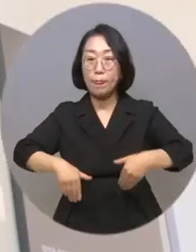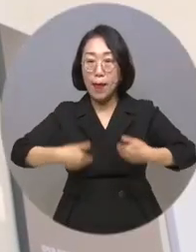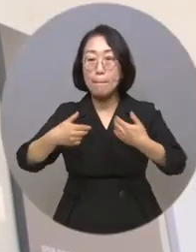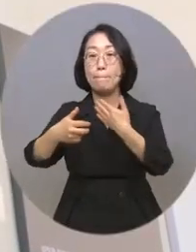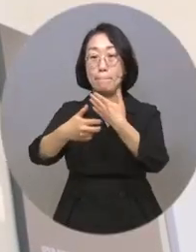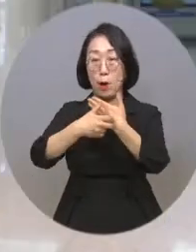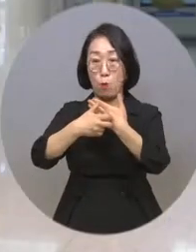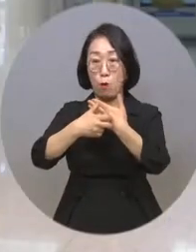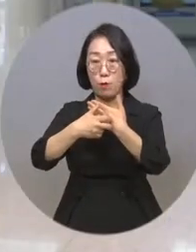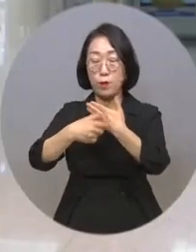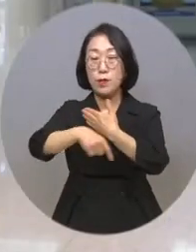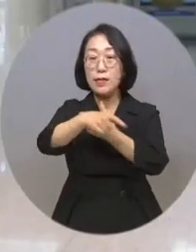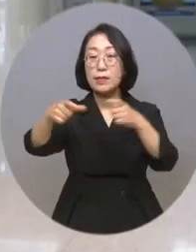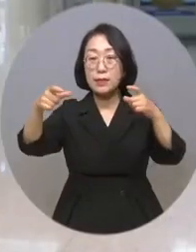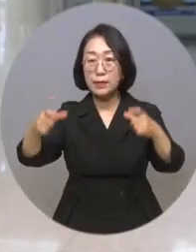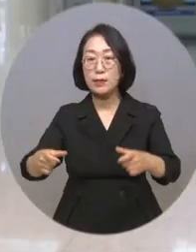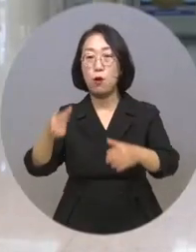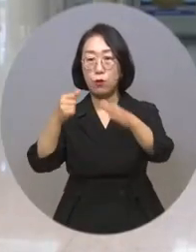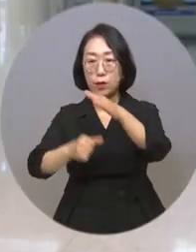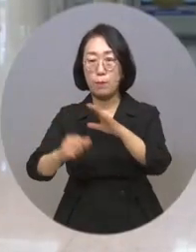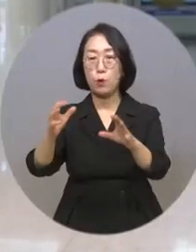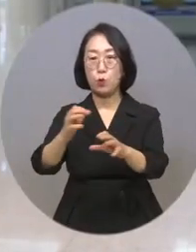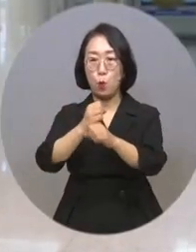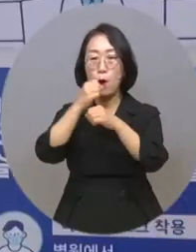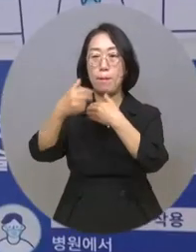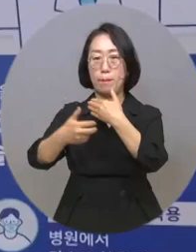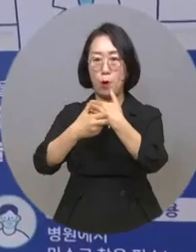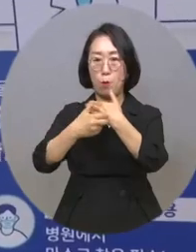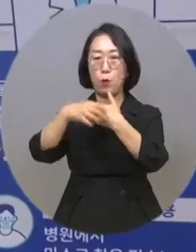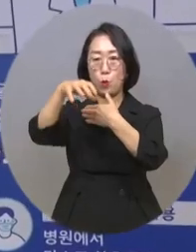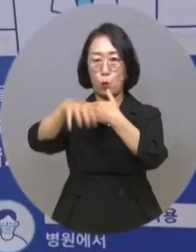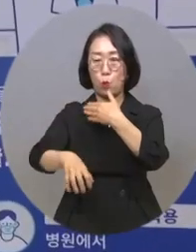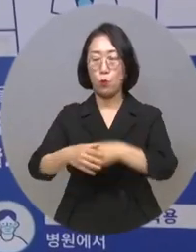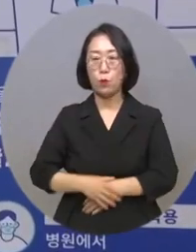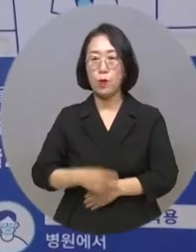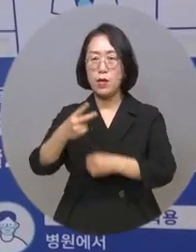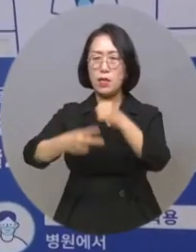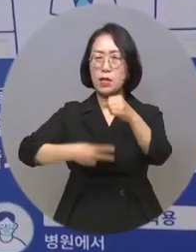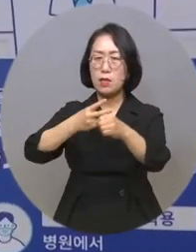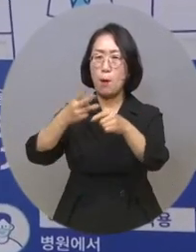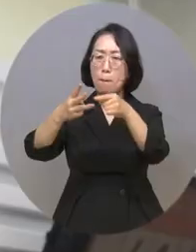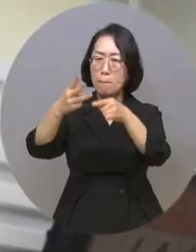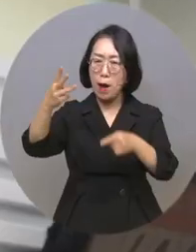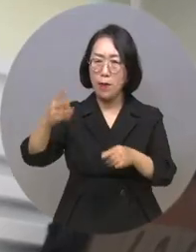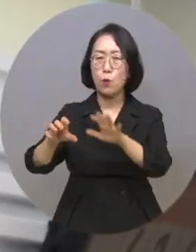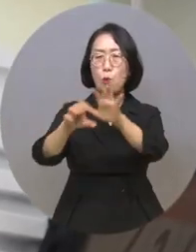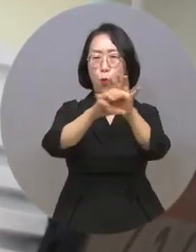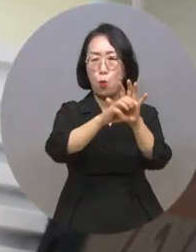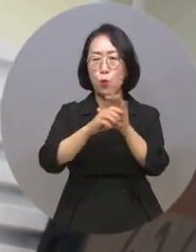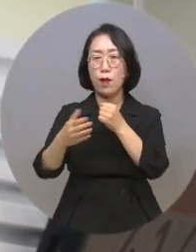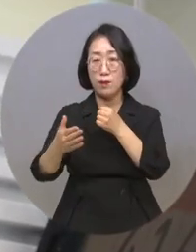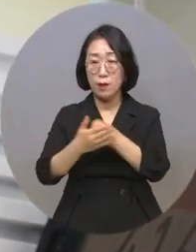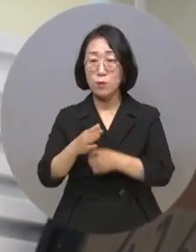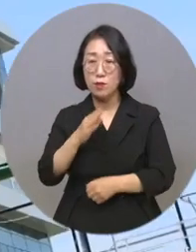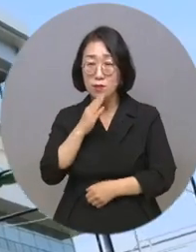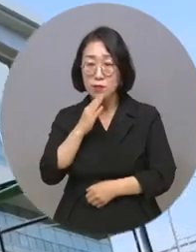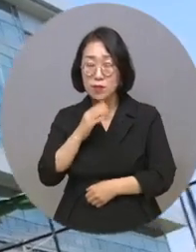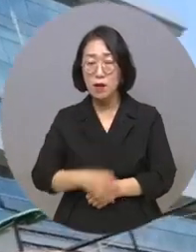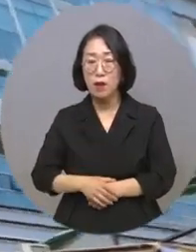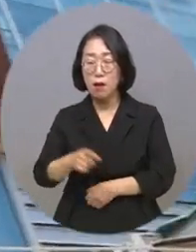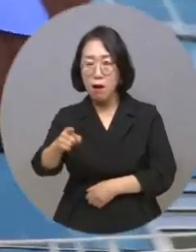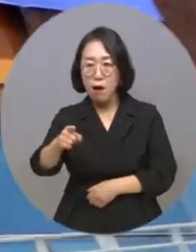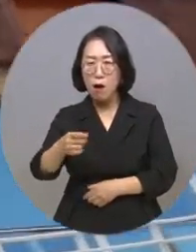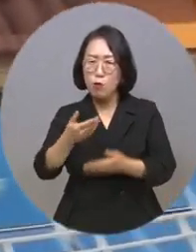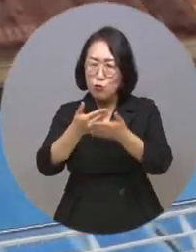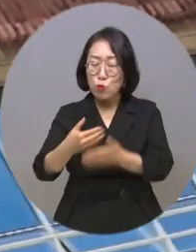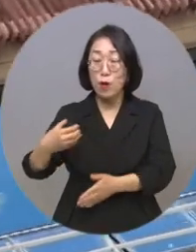서울 서남권을 대표하는 공공종합병원입니다. 2년 반 가까운 팬데믹 사태로 국가 지정병원의 역할을